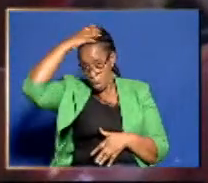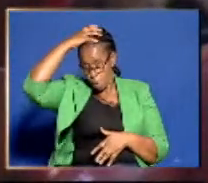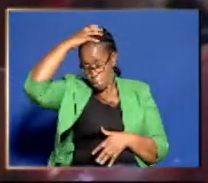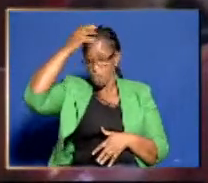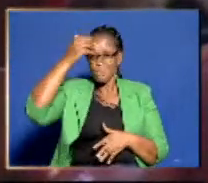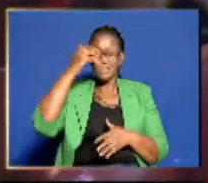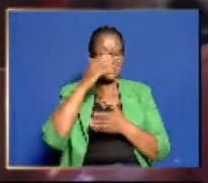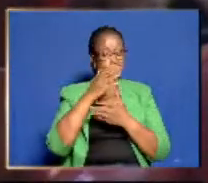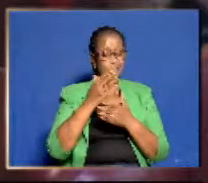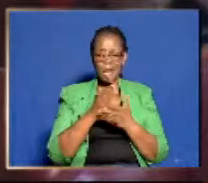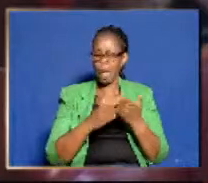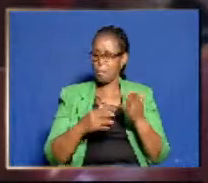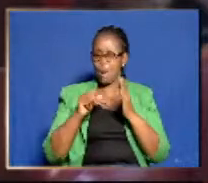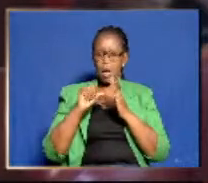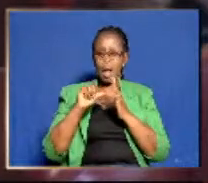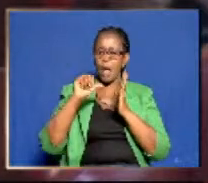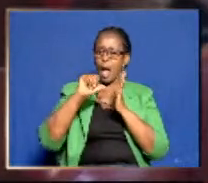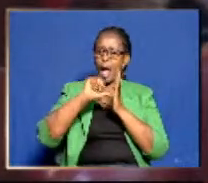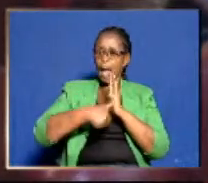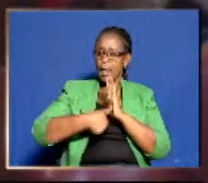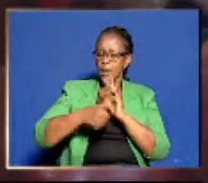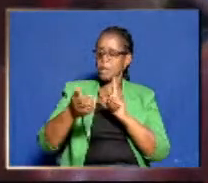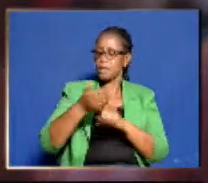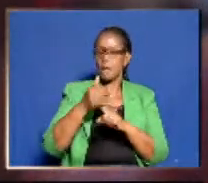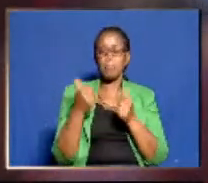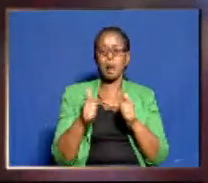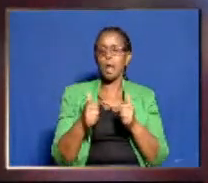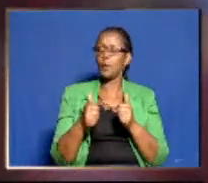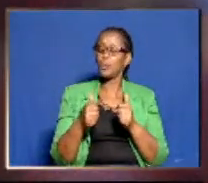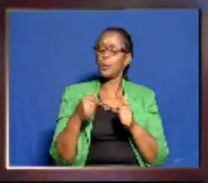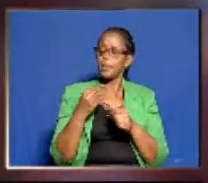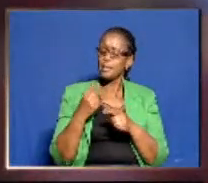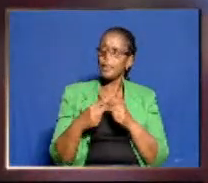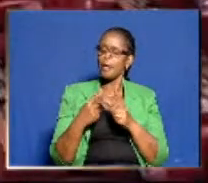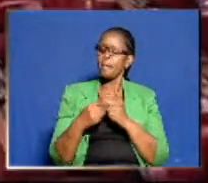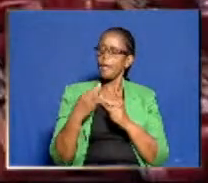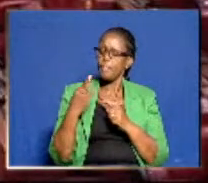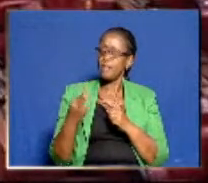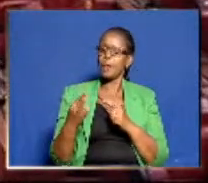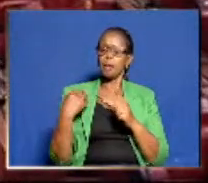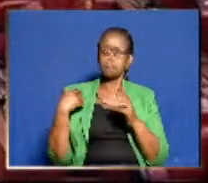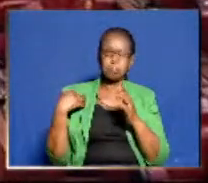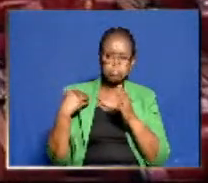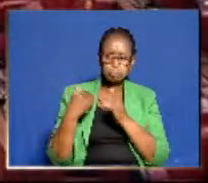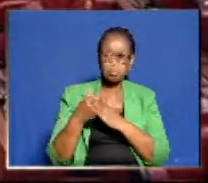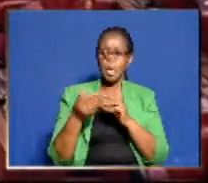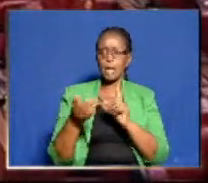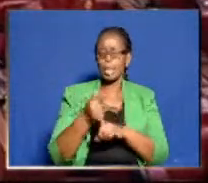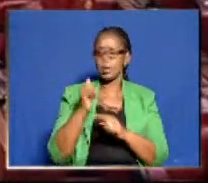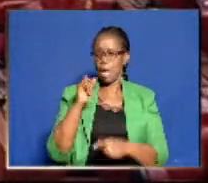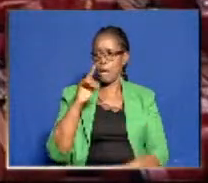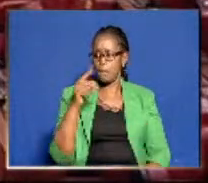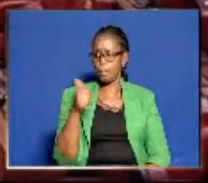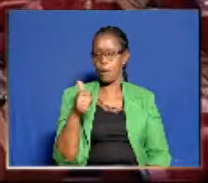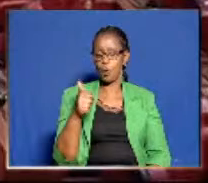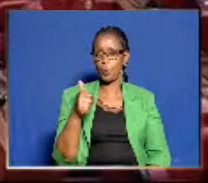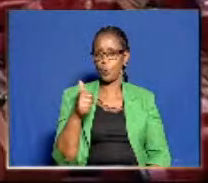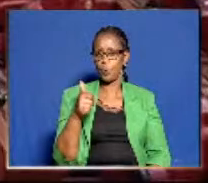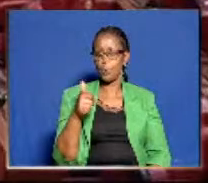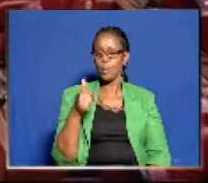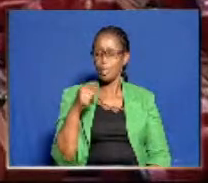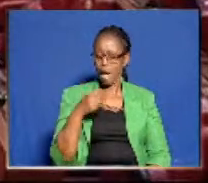hawana vitambulisho, kwa miaka mitatu hawapati vitambulisho, na wanao stakabadhi zile za